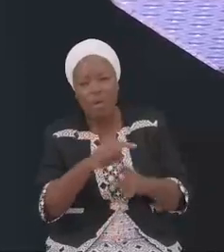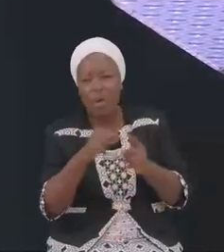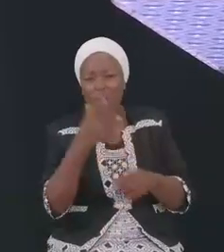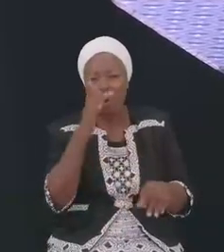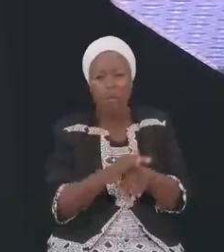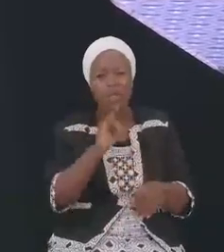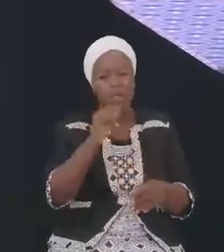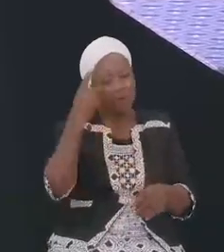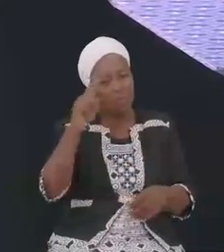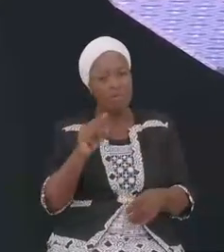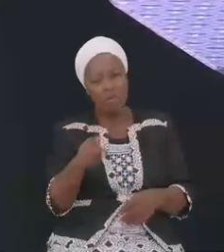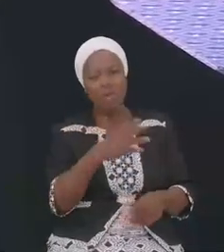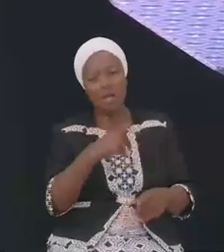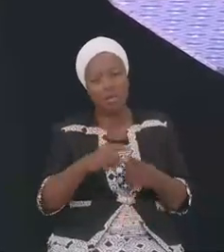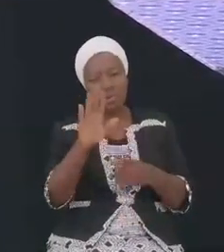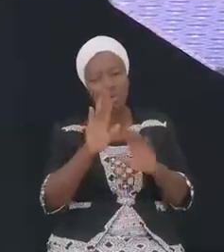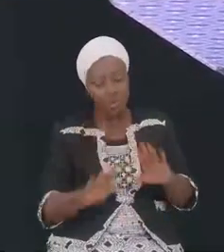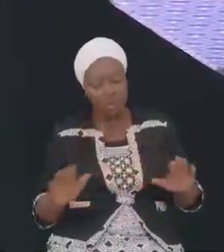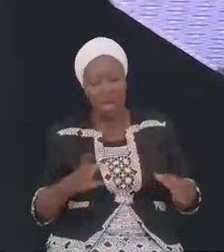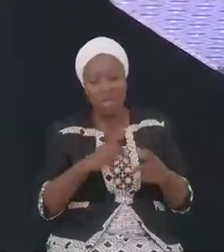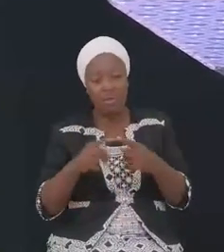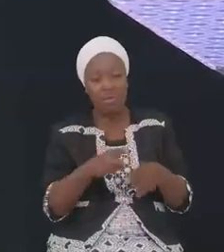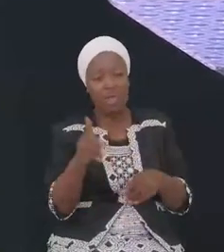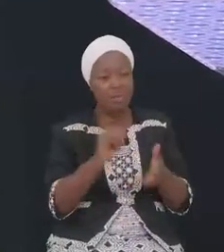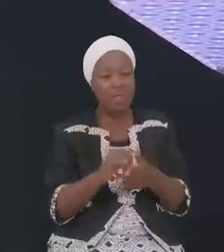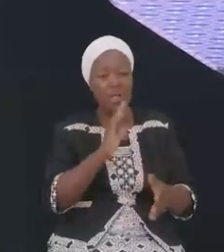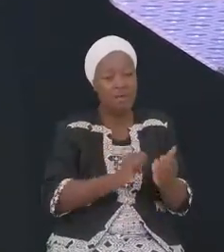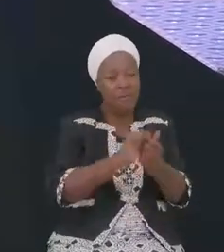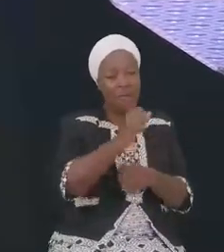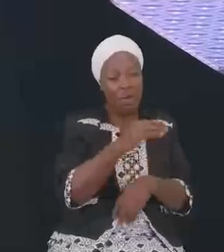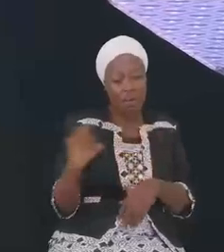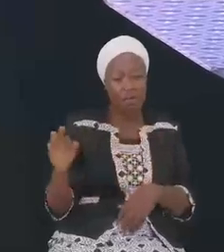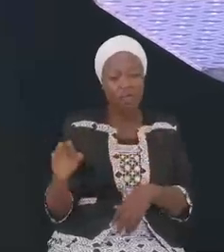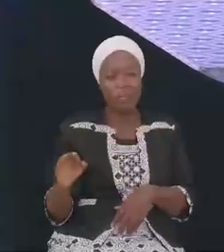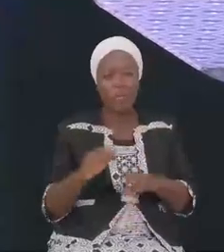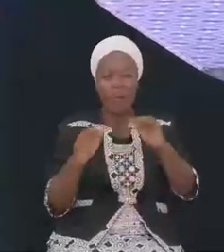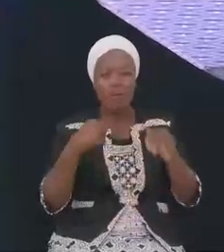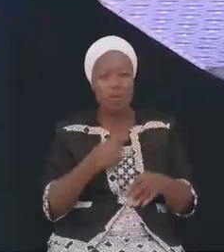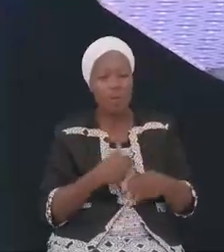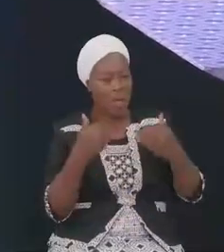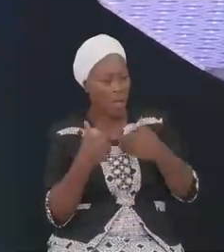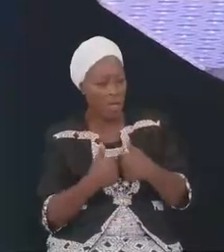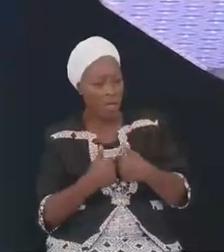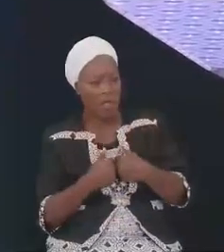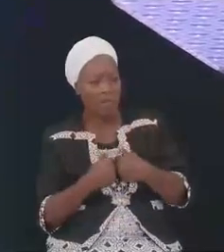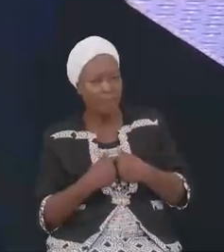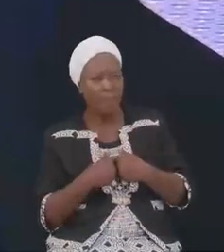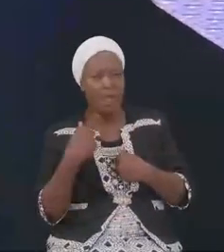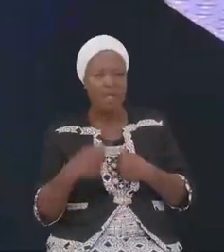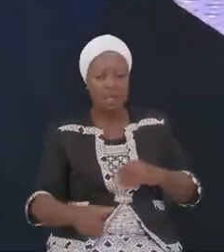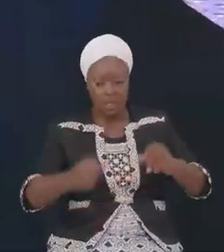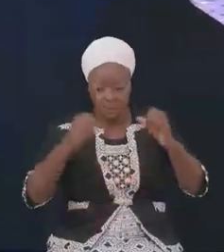est pour toi, et pour vos enfants, et pour tous ceux qui sont au loin. Avons-nous la stabilité ce